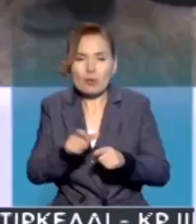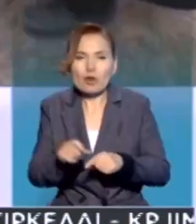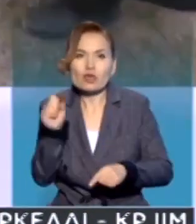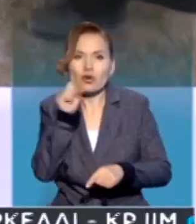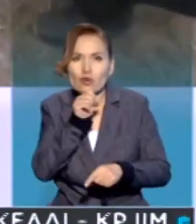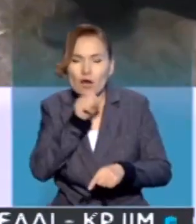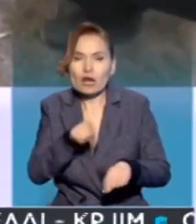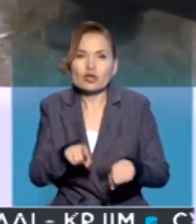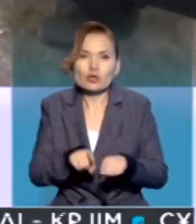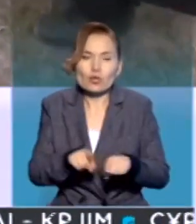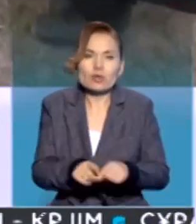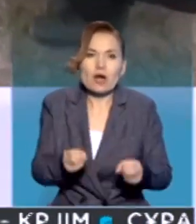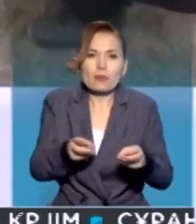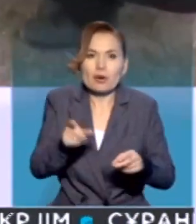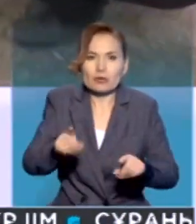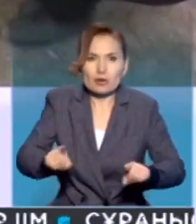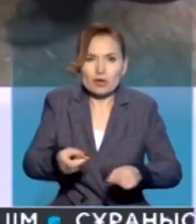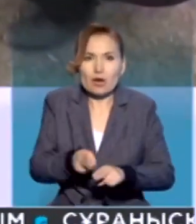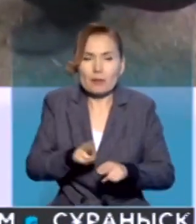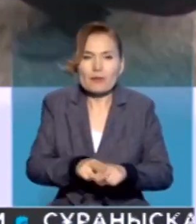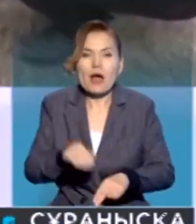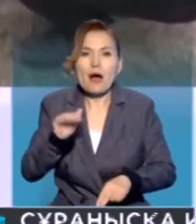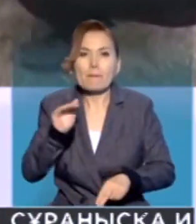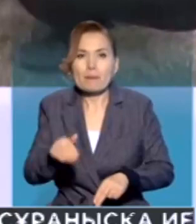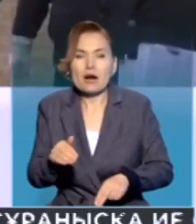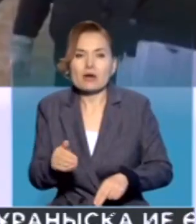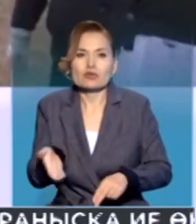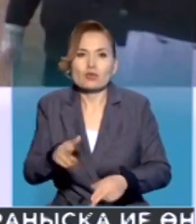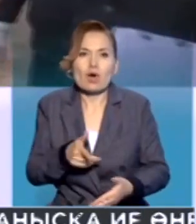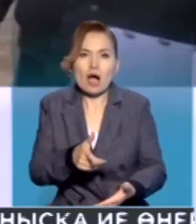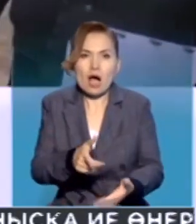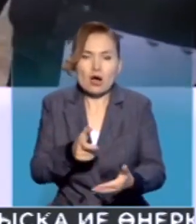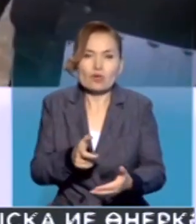жатыр. Бүгінде 1,5 жуық қару табылып қайтарылды.